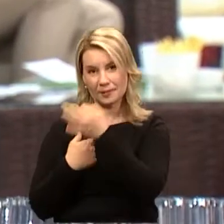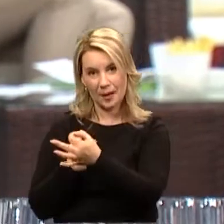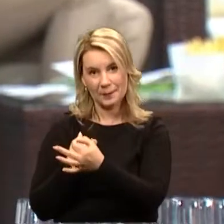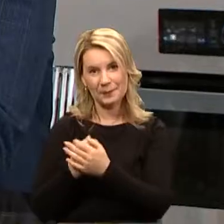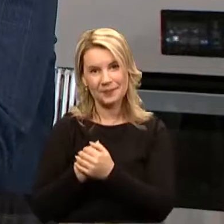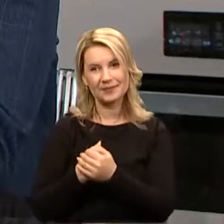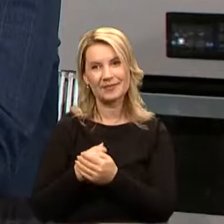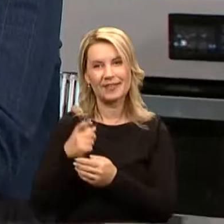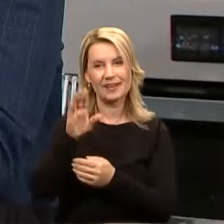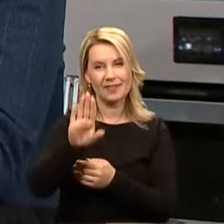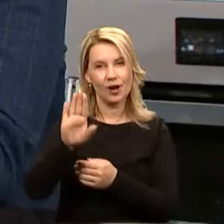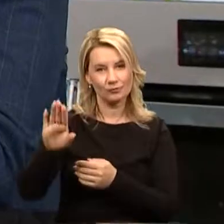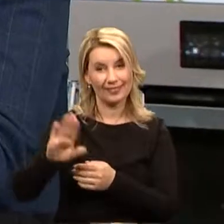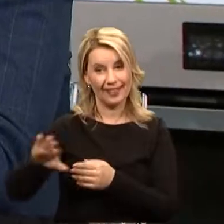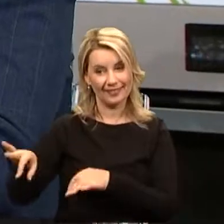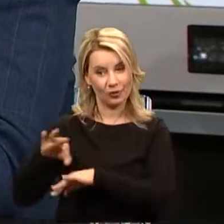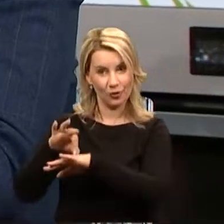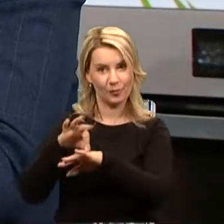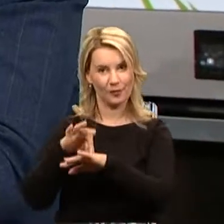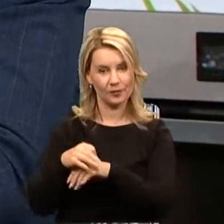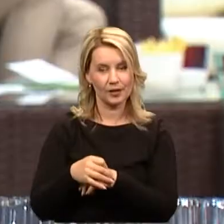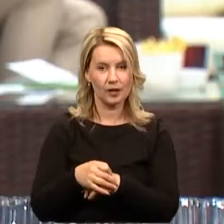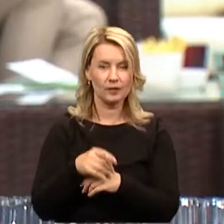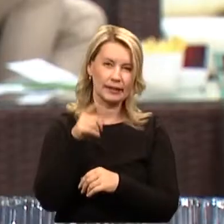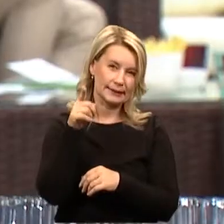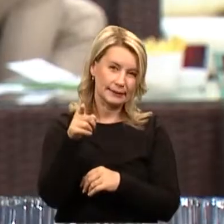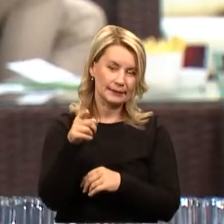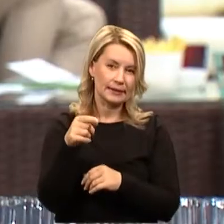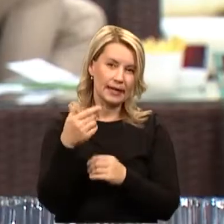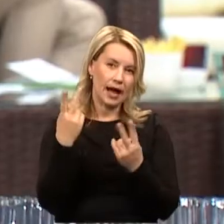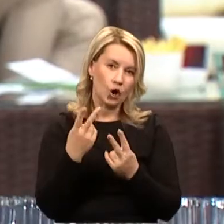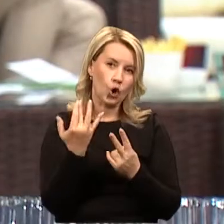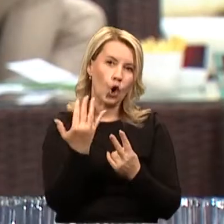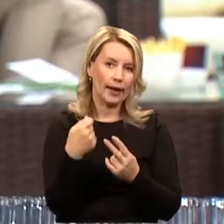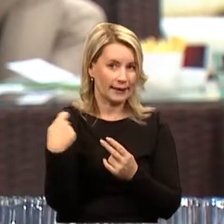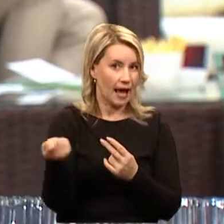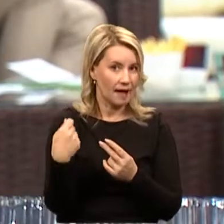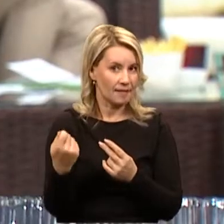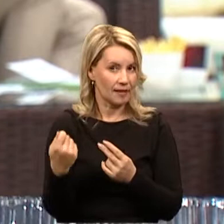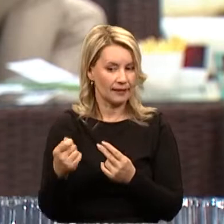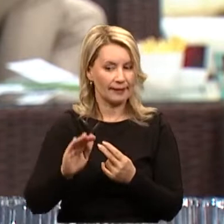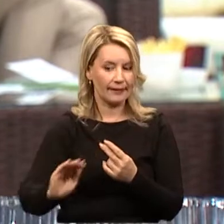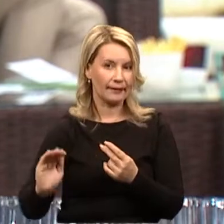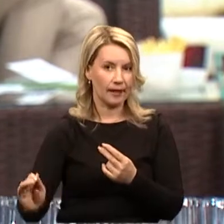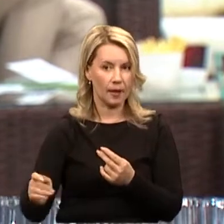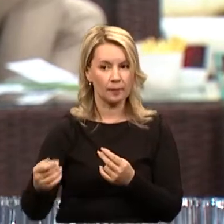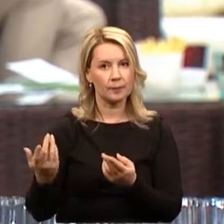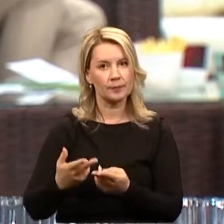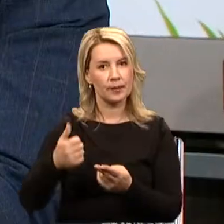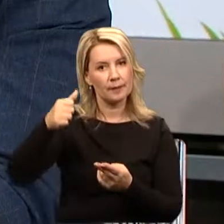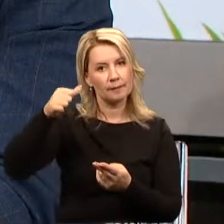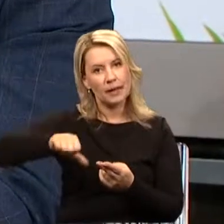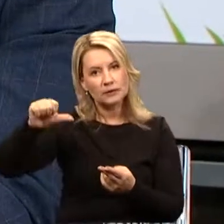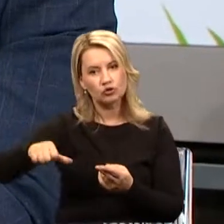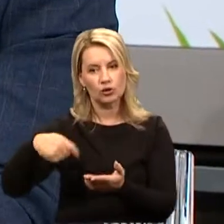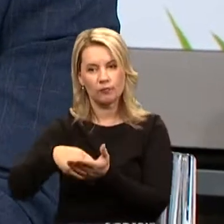tady do studia doprovázejí. Na jakých částkách s kapesným byste začal, nebo jestli už jste začal, a od jakého věku? Tak